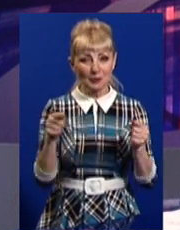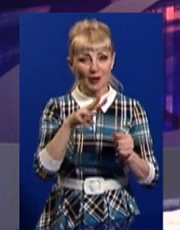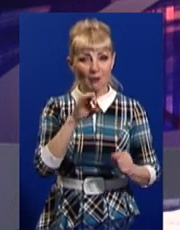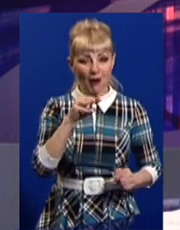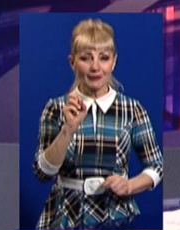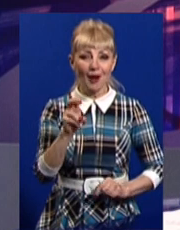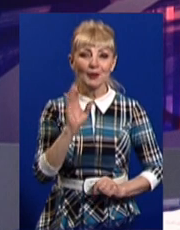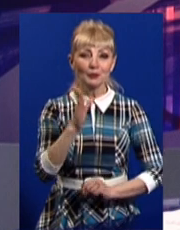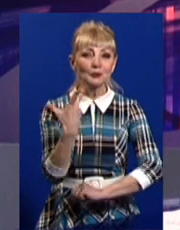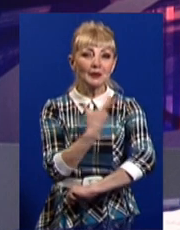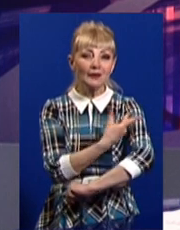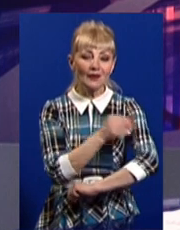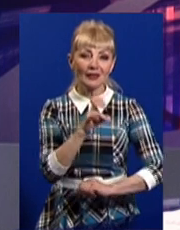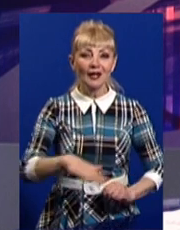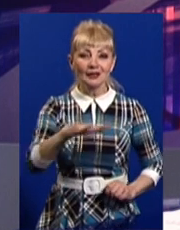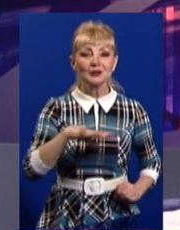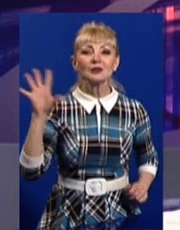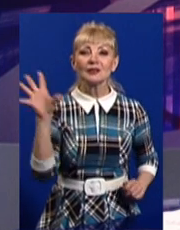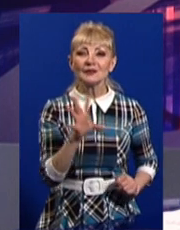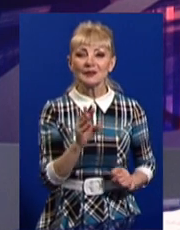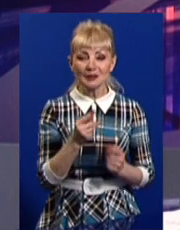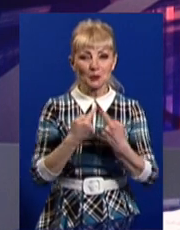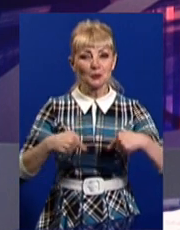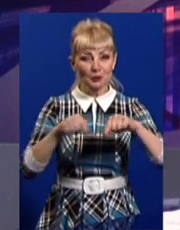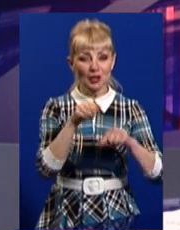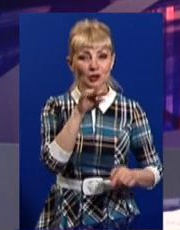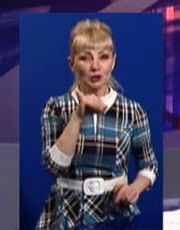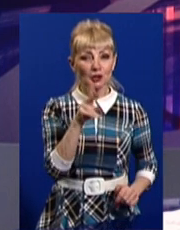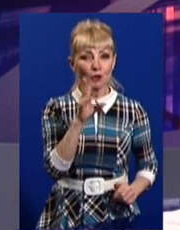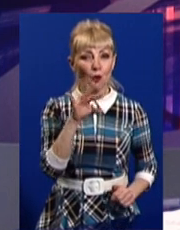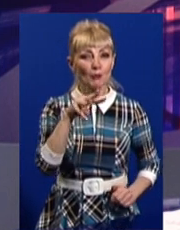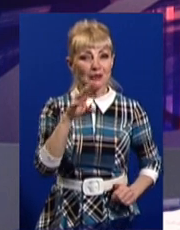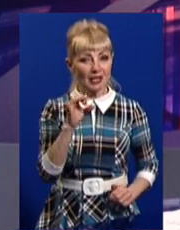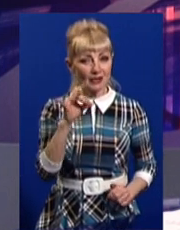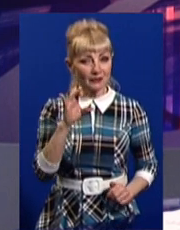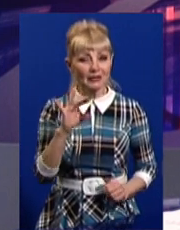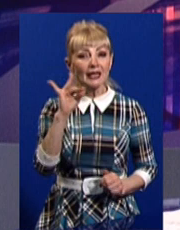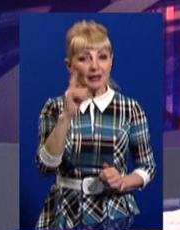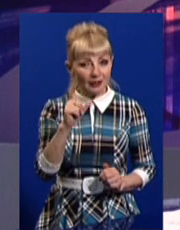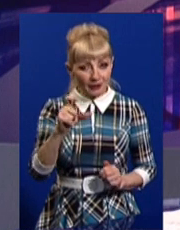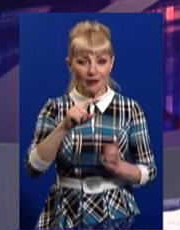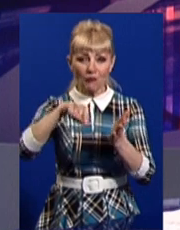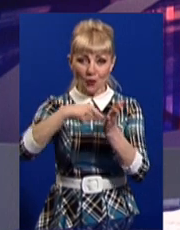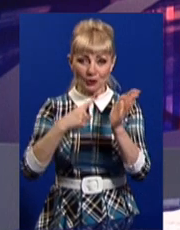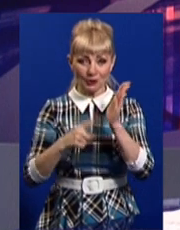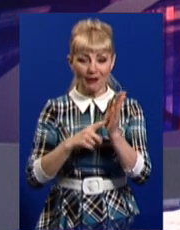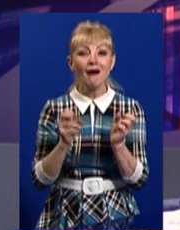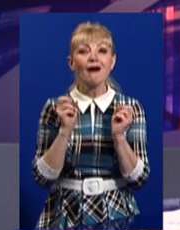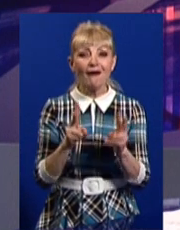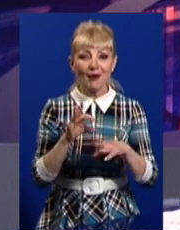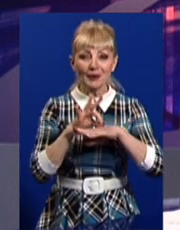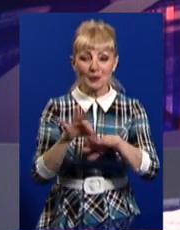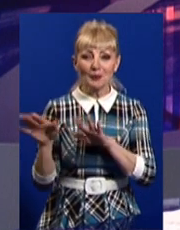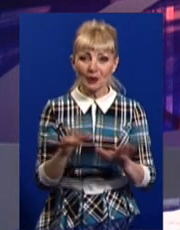квітня робитимуть щеплення на території всіх дільниць жилкомсервісу. Їх у місті 66. Як проходить процедура і